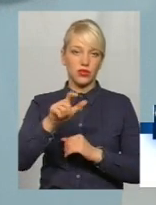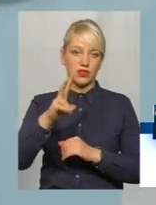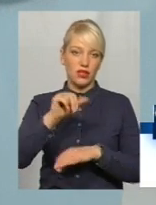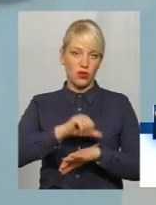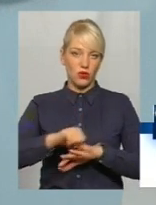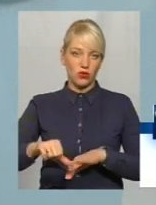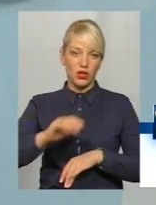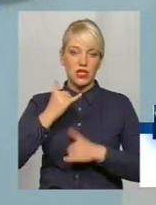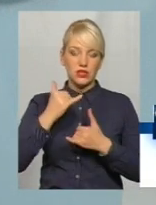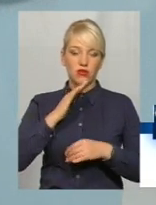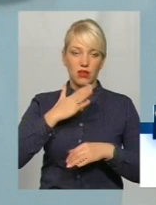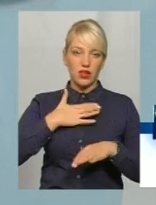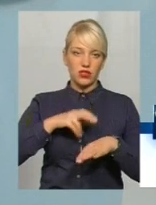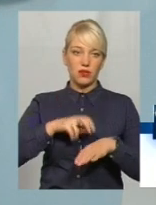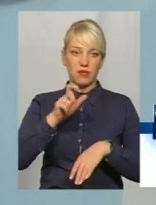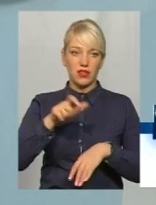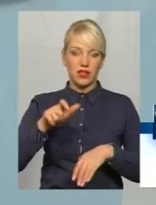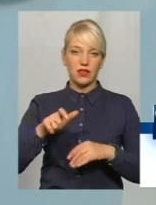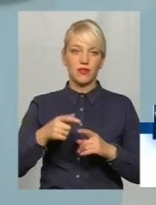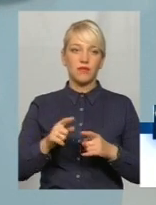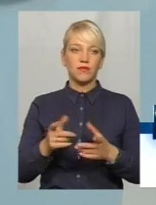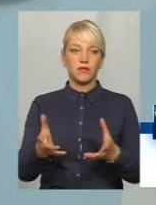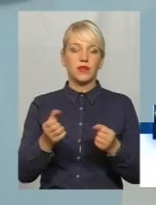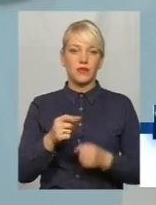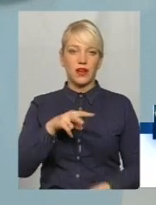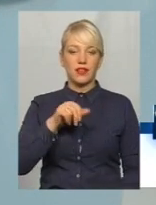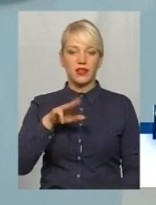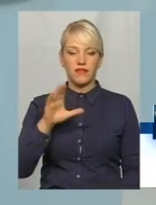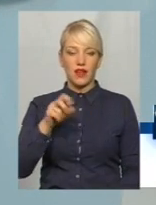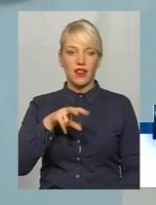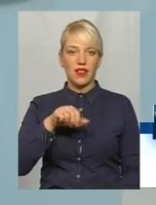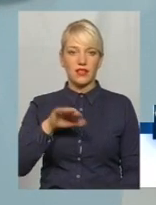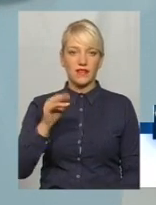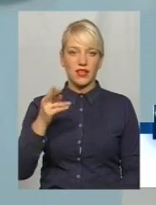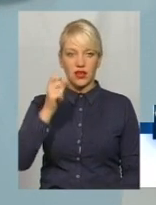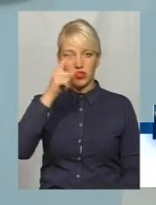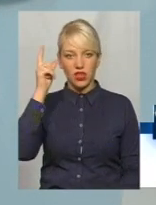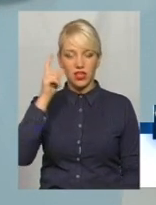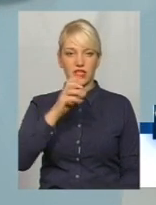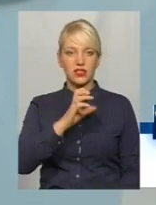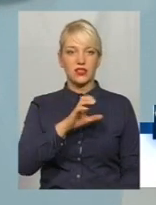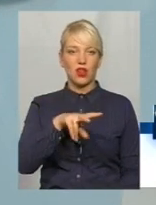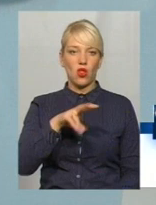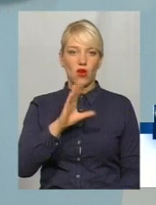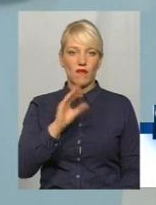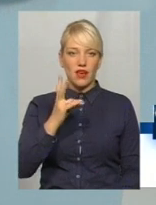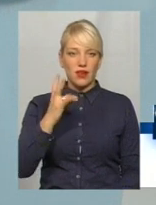наших медиків, ну, в першу чергу лікарів, приймає Литва, Латвія, Чехія, Словенія